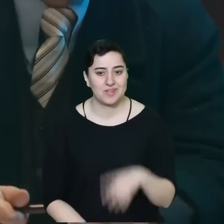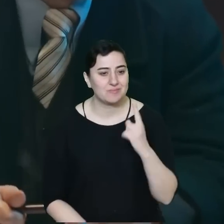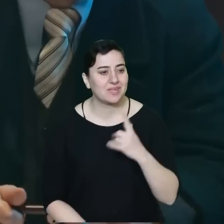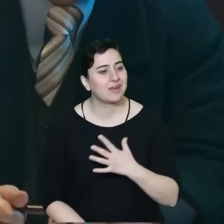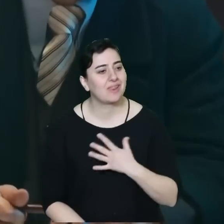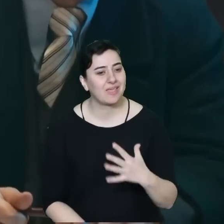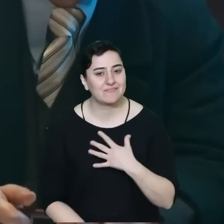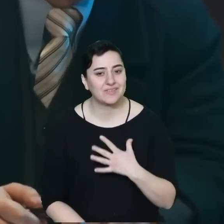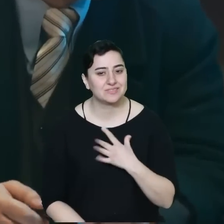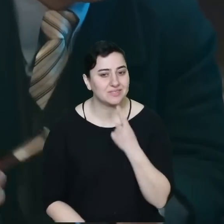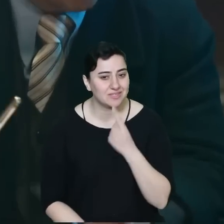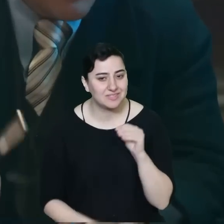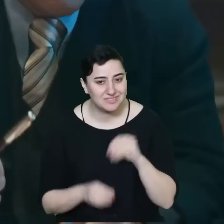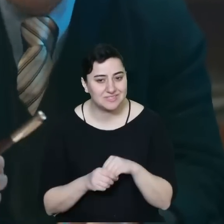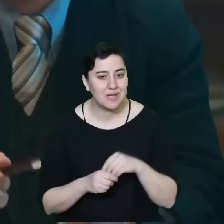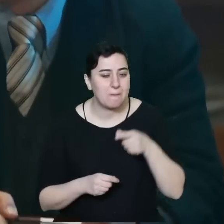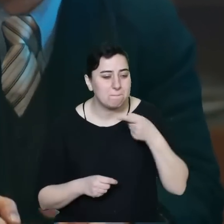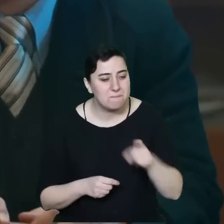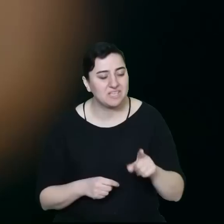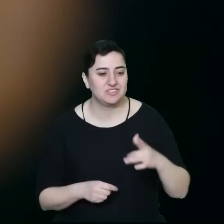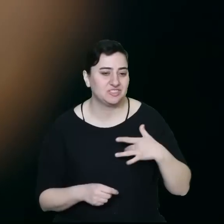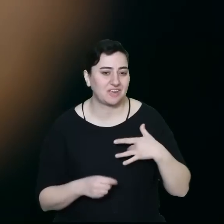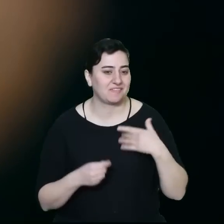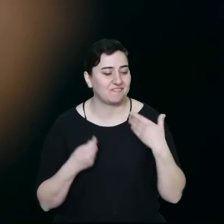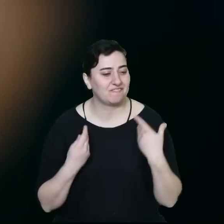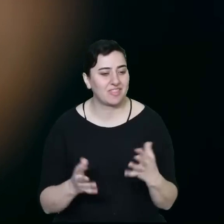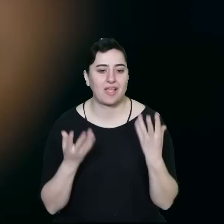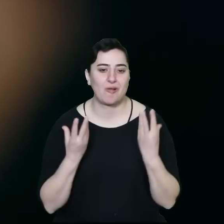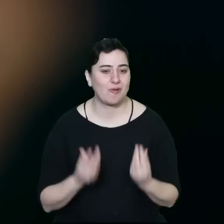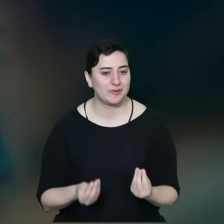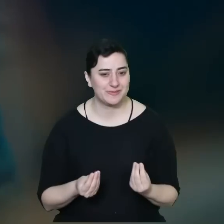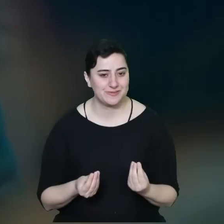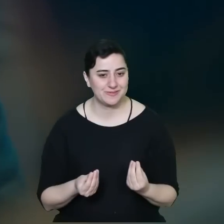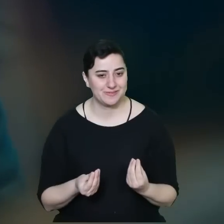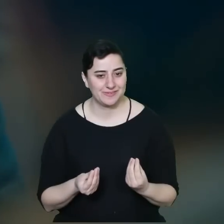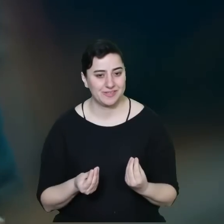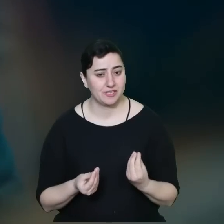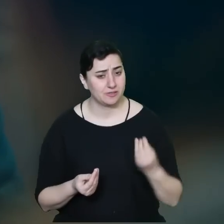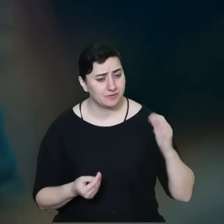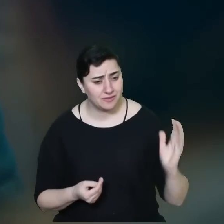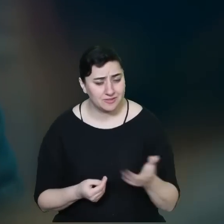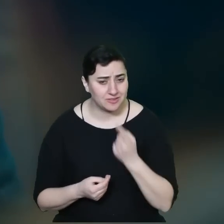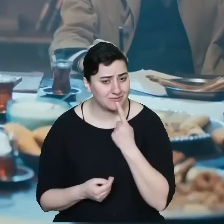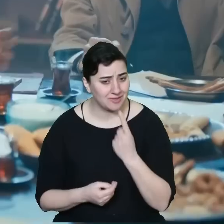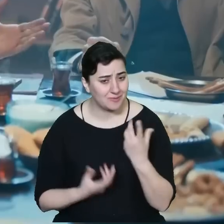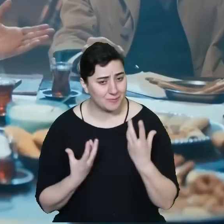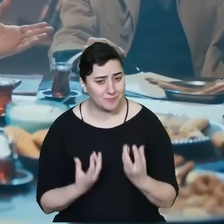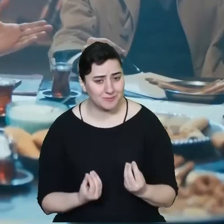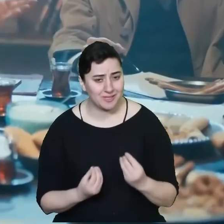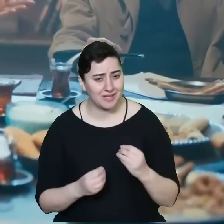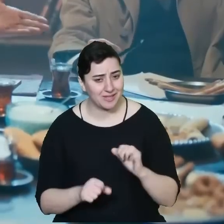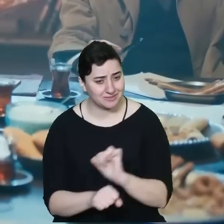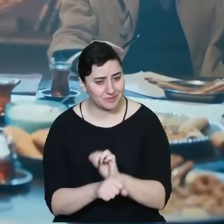Bir nefes Diler için bin can feda etsem ne ola? Nice demlerdir